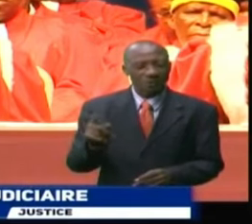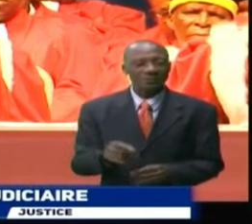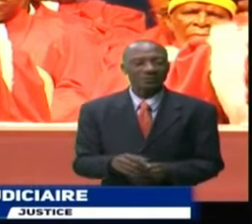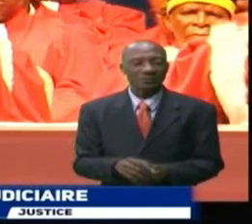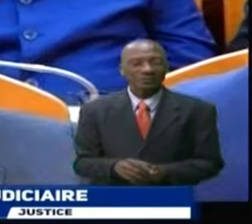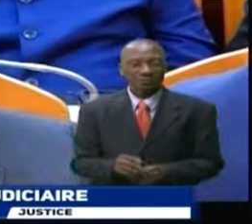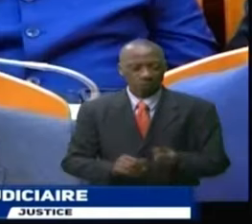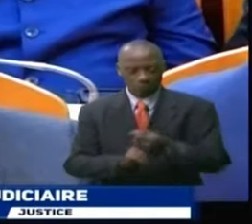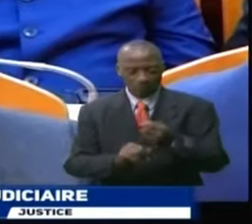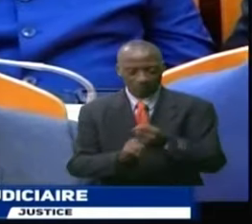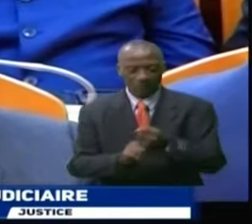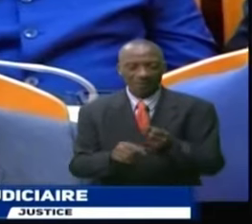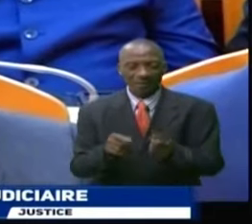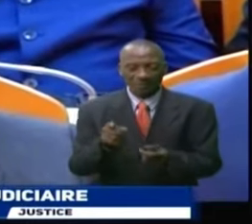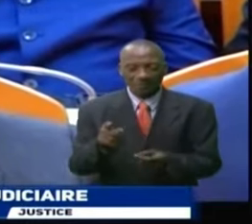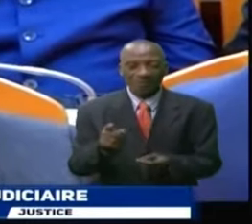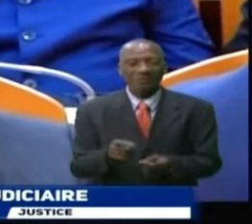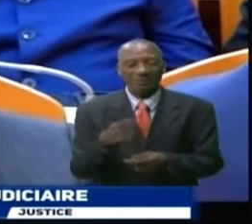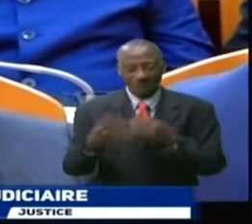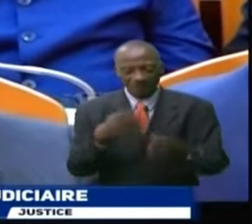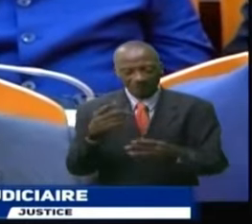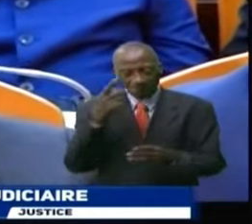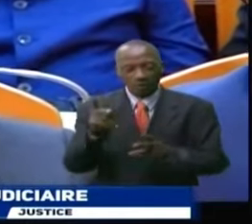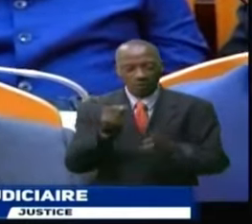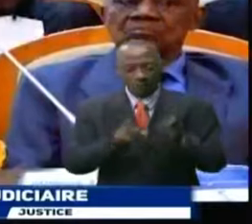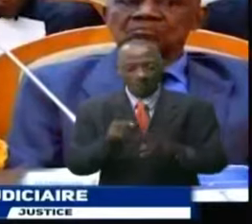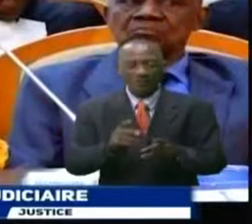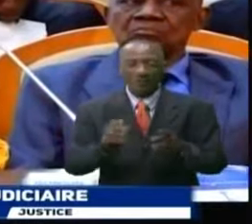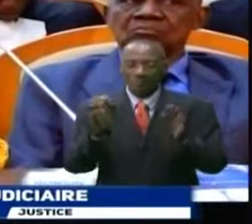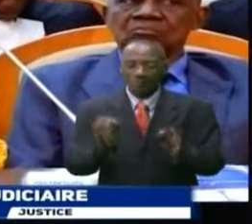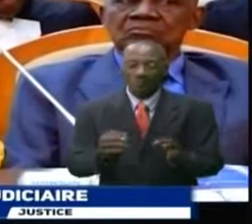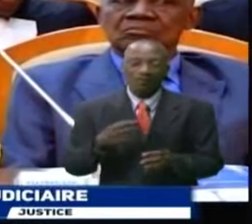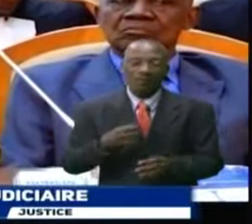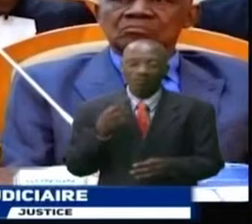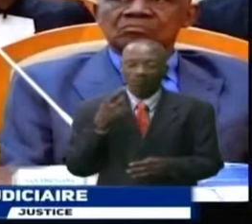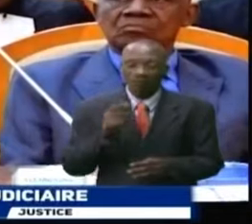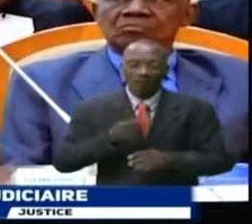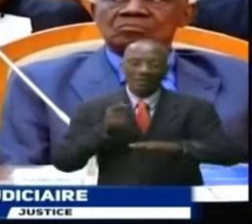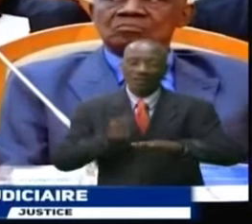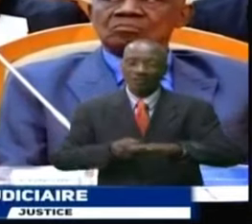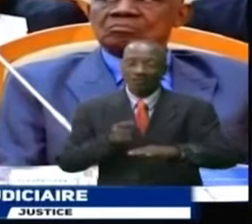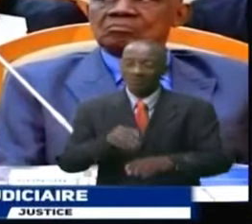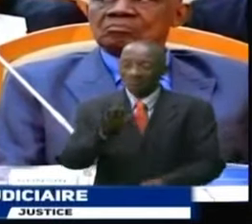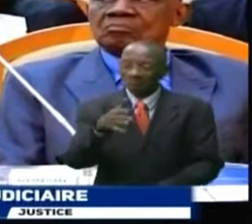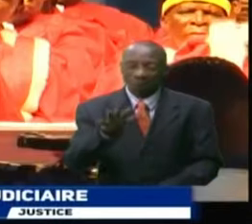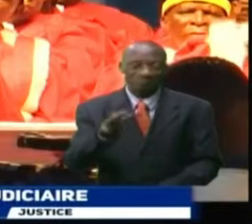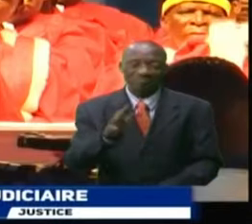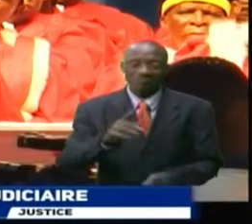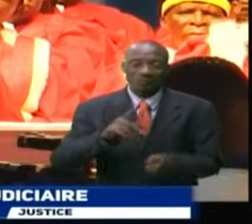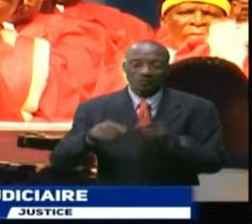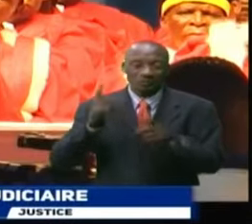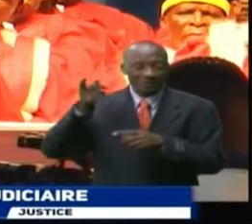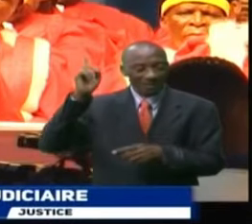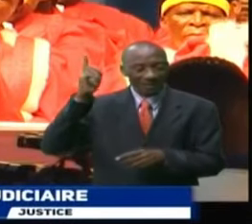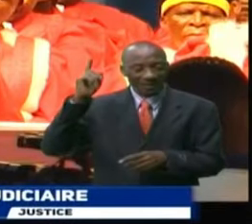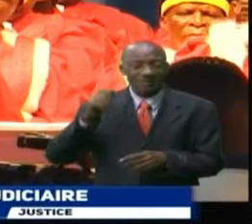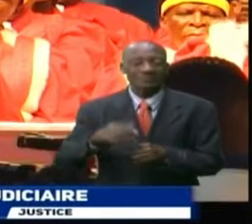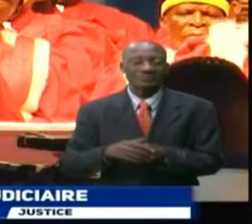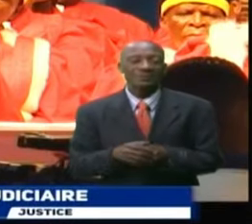temps? D'où la crise de la justice dont on parle depuis longtemps. Aussi,